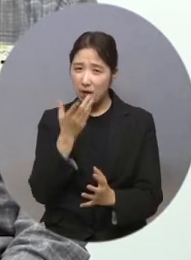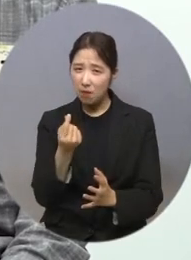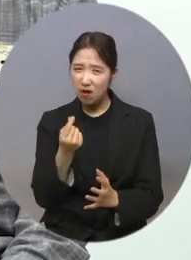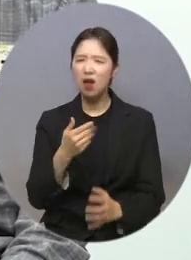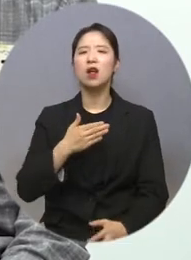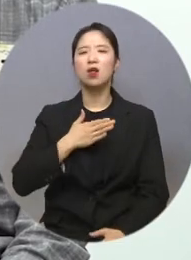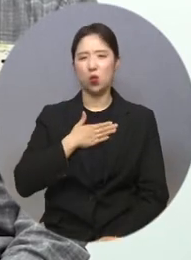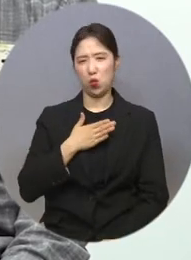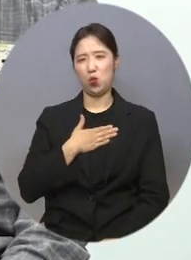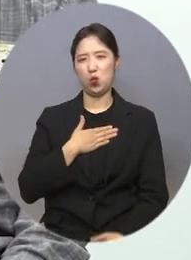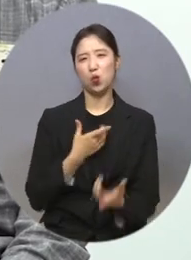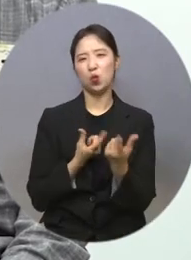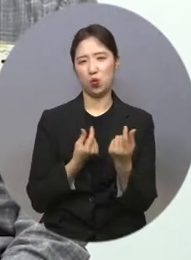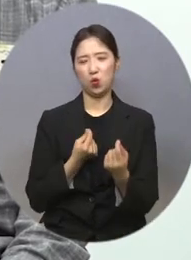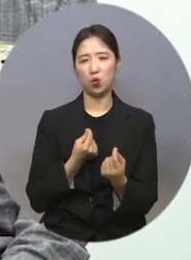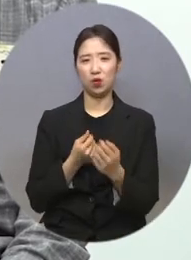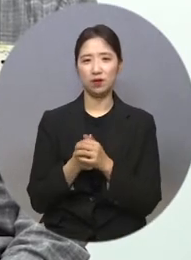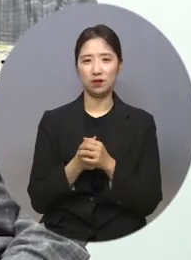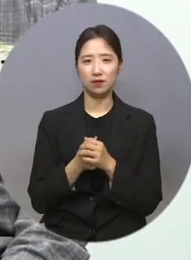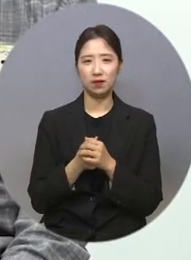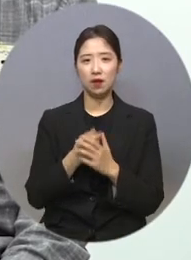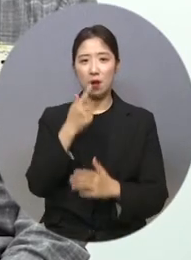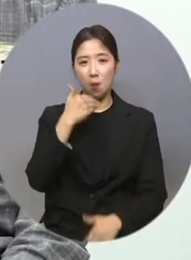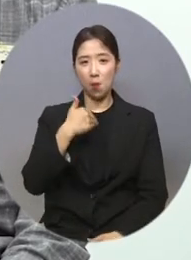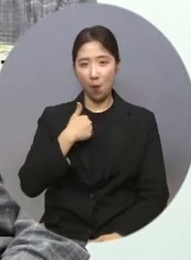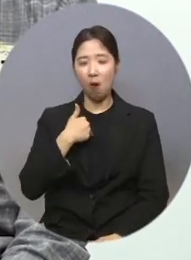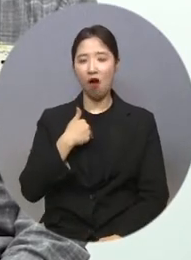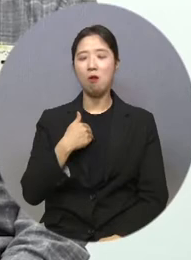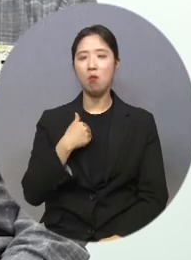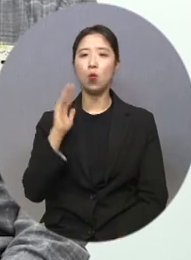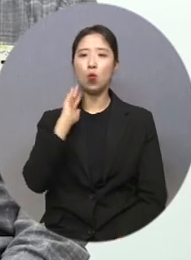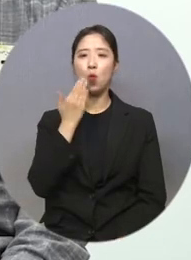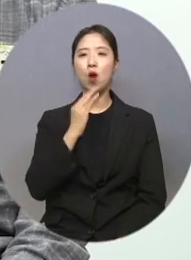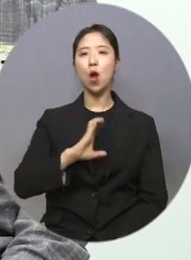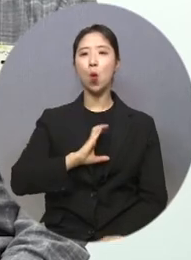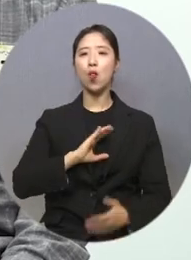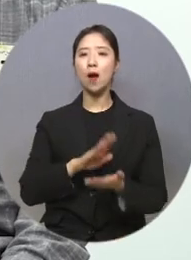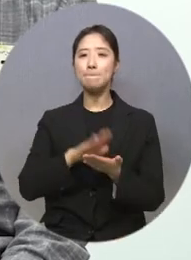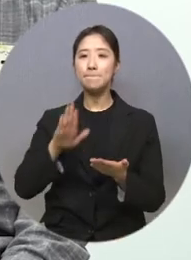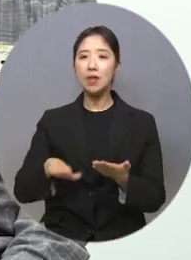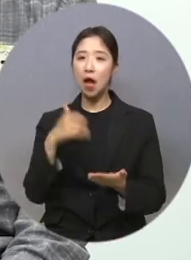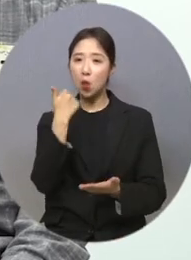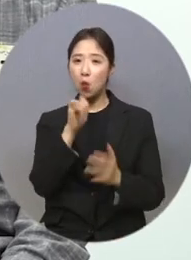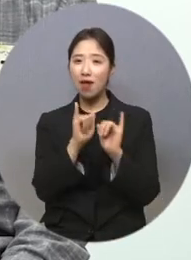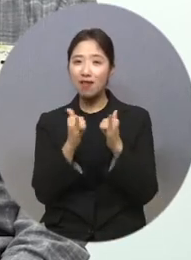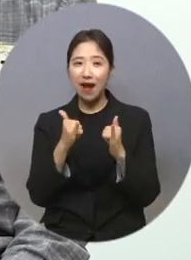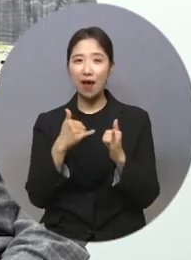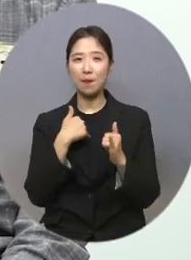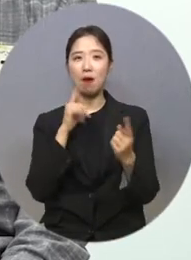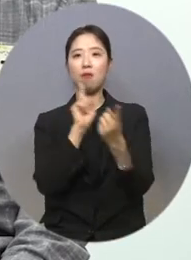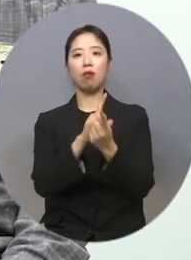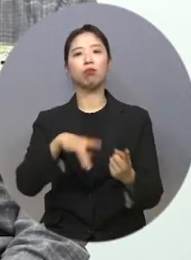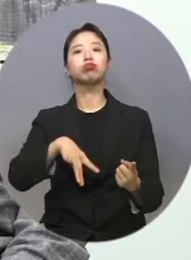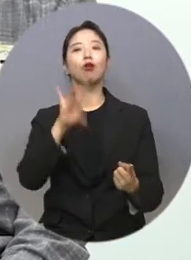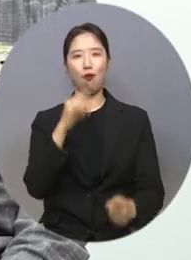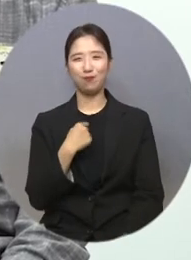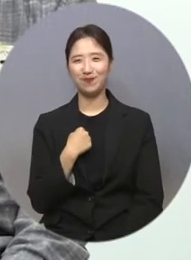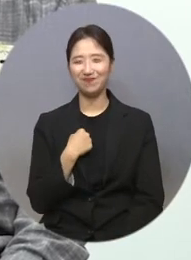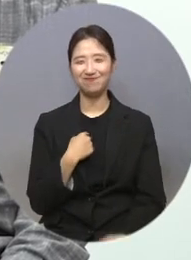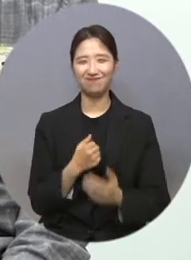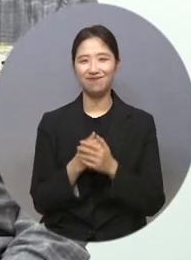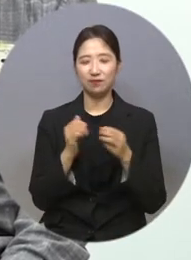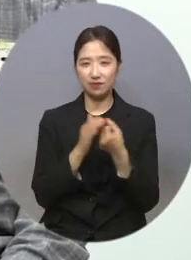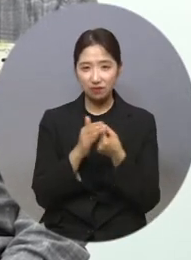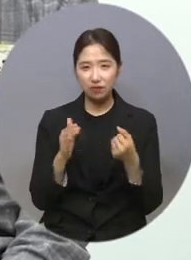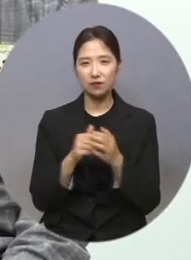그게 사실 저도 본인을 농인 코다라고 소개하는 농인 코다를 만난 게 저는 처음이에요. 아, 그래요? 네.